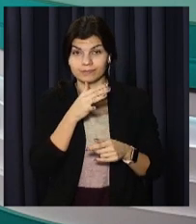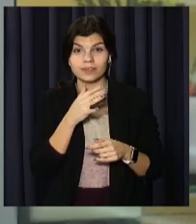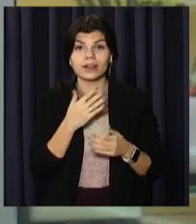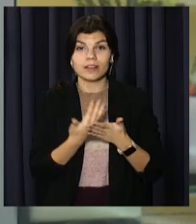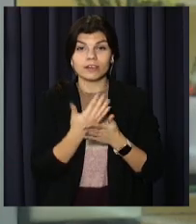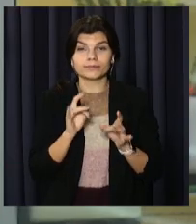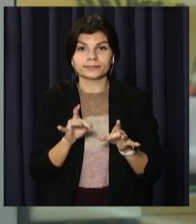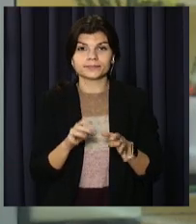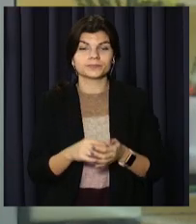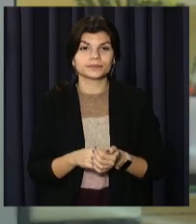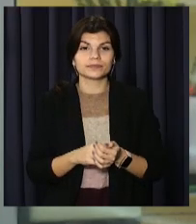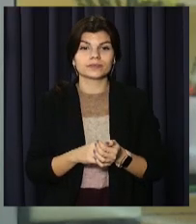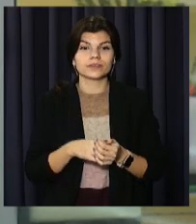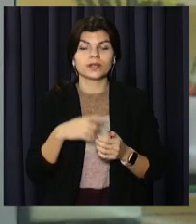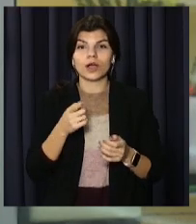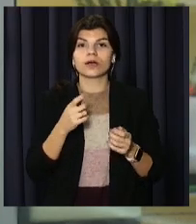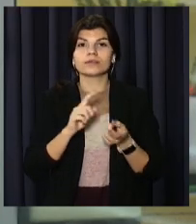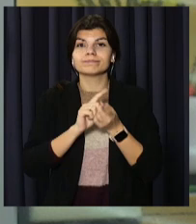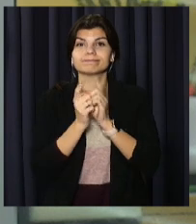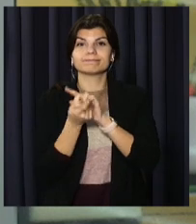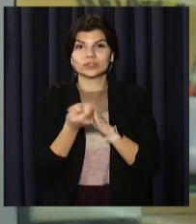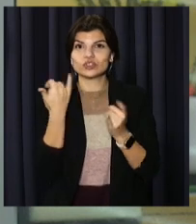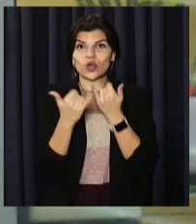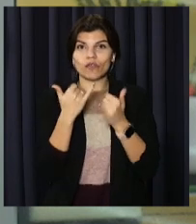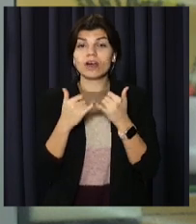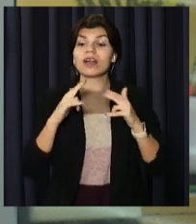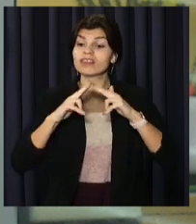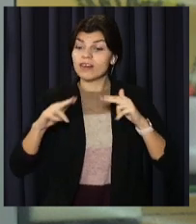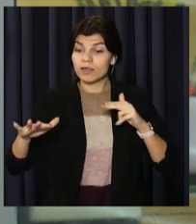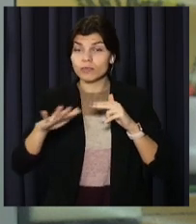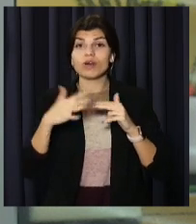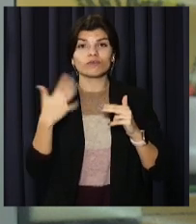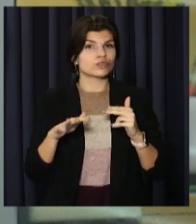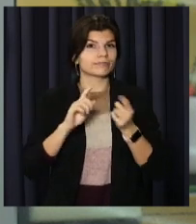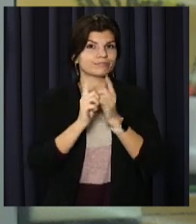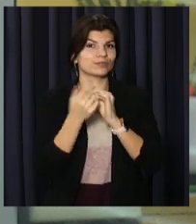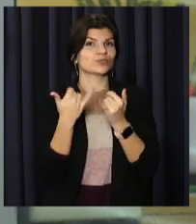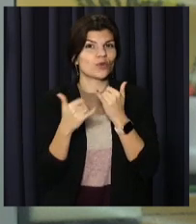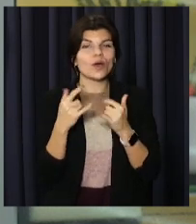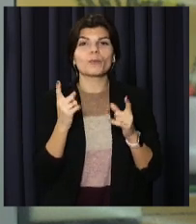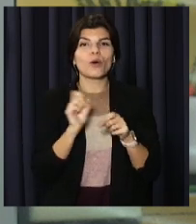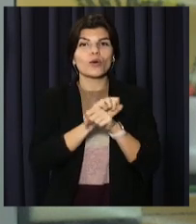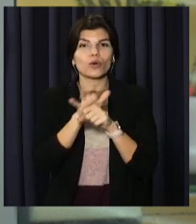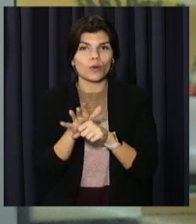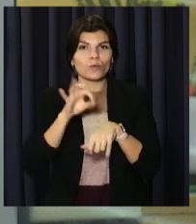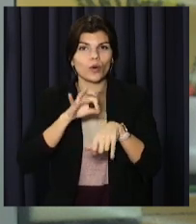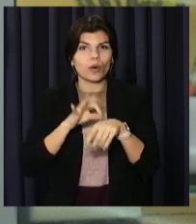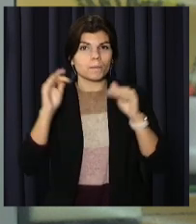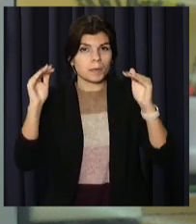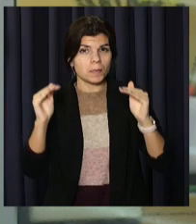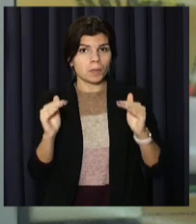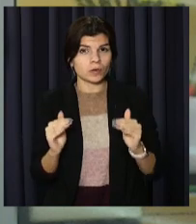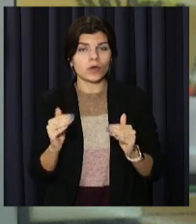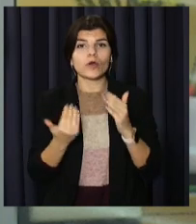далі. Пожовтіла. Від 7 грудня Дніпропетровщина у жовтій карантинній зоні, бо ситуація з ковід покращується.